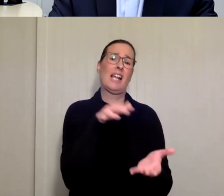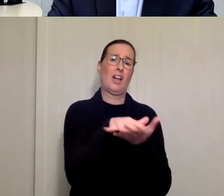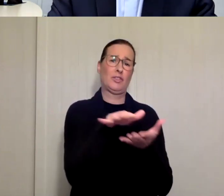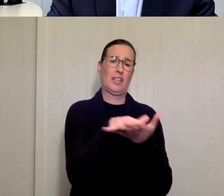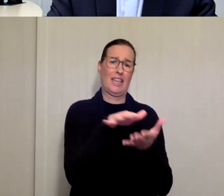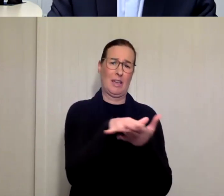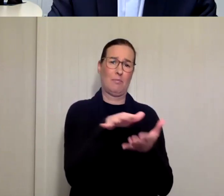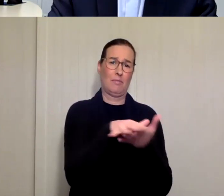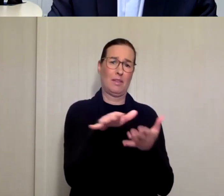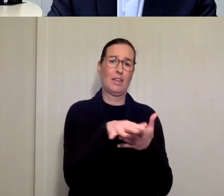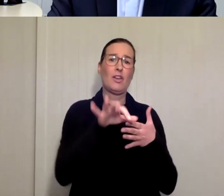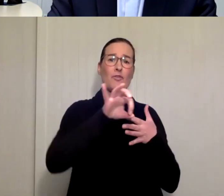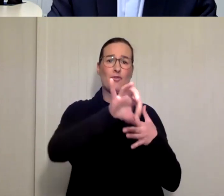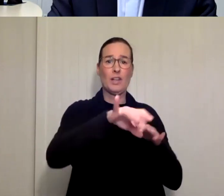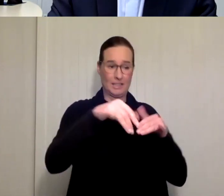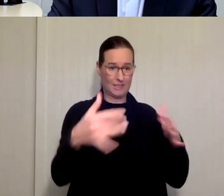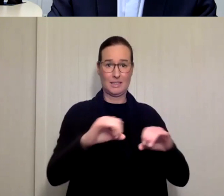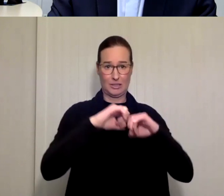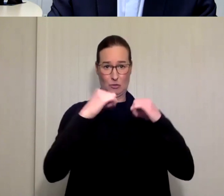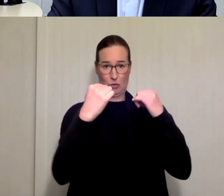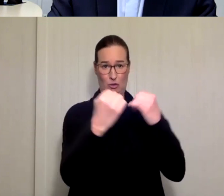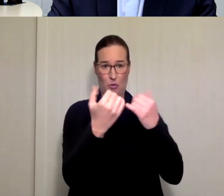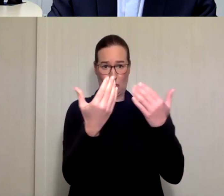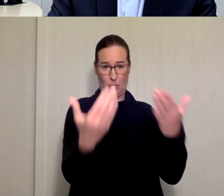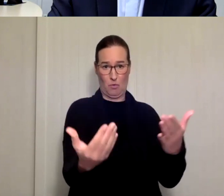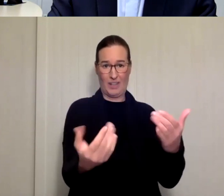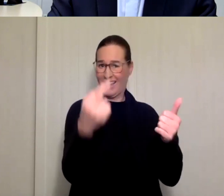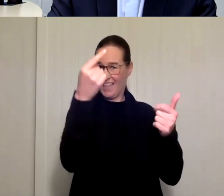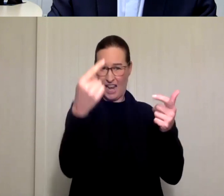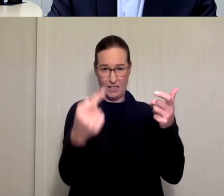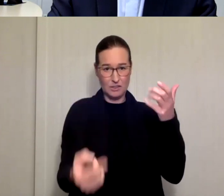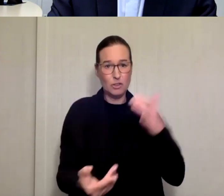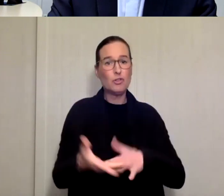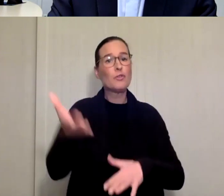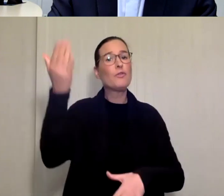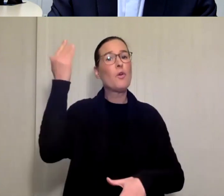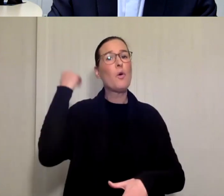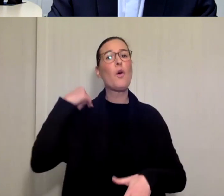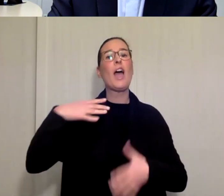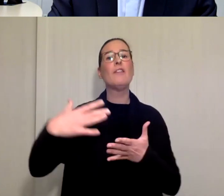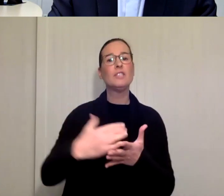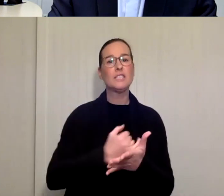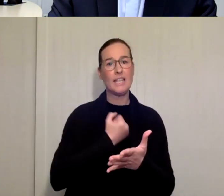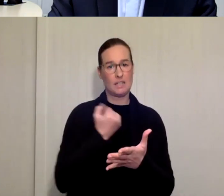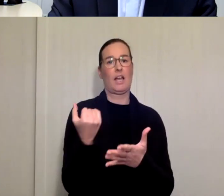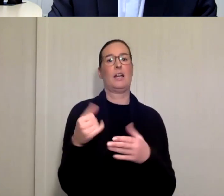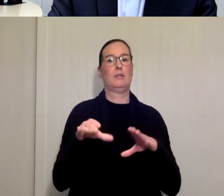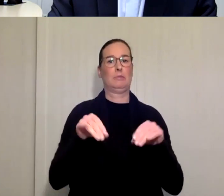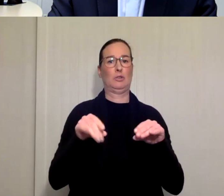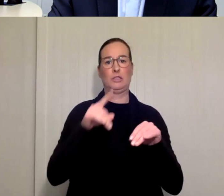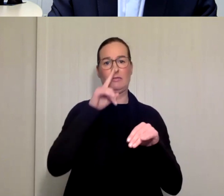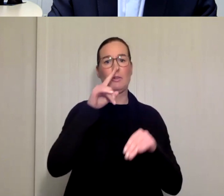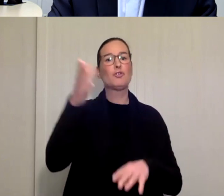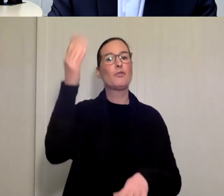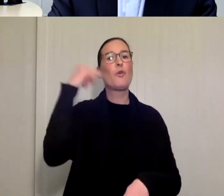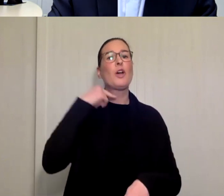für so einen Status quo. Das alles hätte man viel, viel effizienter eingesetzt, wenn man ganz klar gesagt hätte,